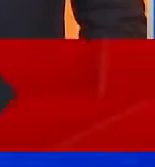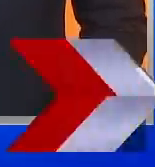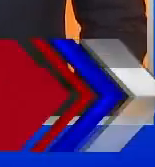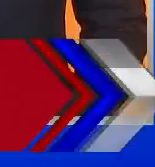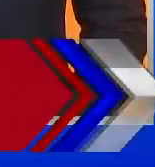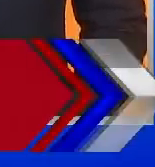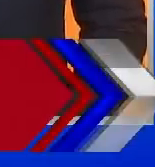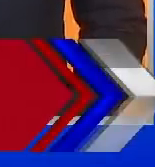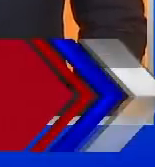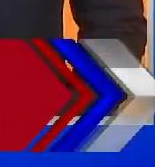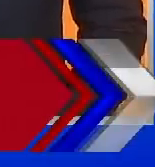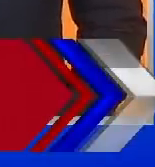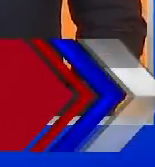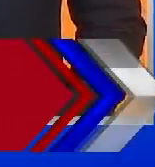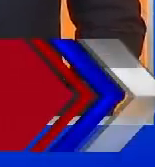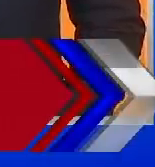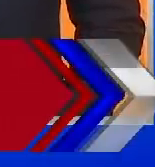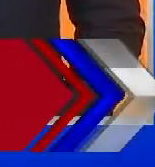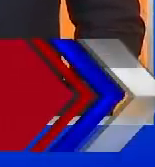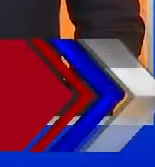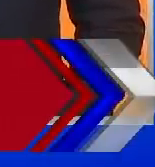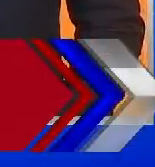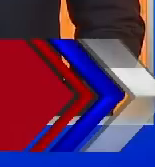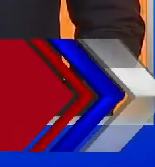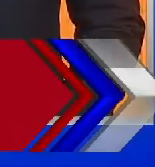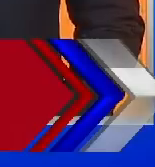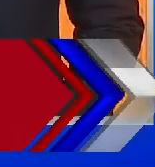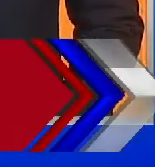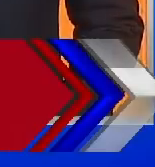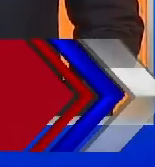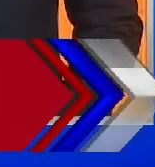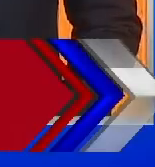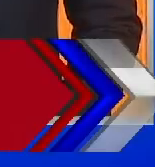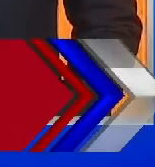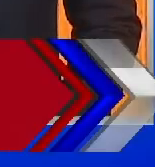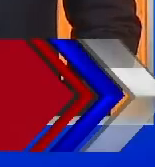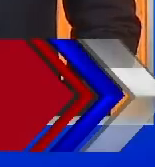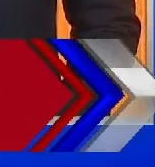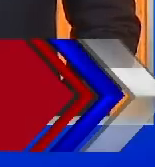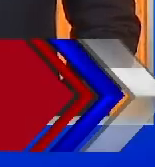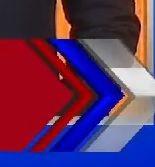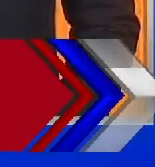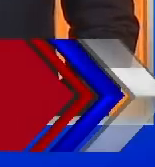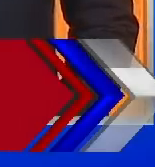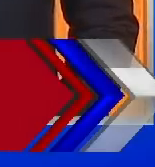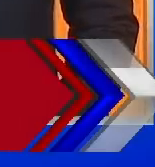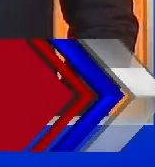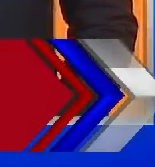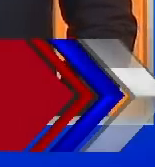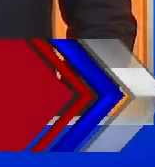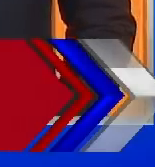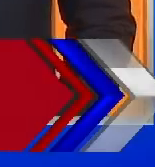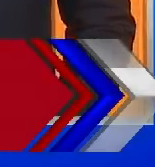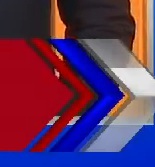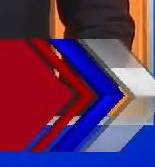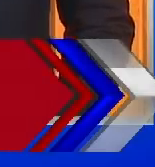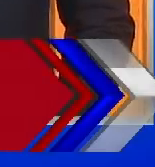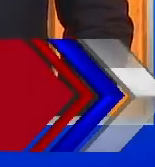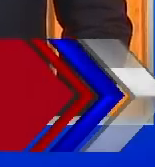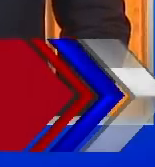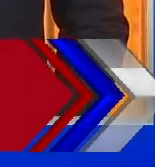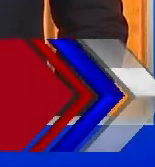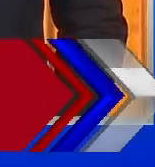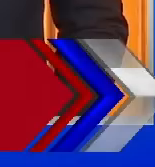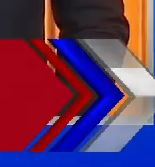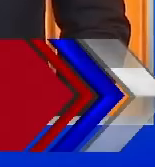mga balitang ating tinutukar ngayong Sabado mula sa Tahanan ng Katotohanan. Ako po si Pia Arcangel. Ako po si Ivan Mayrina. Ito ang